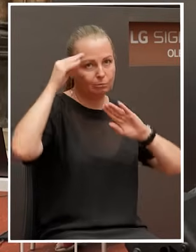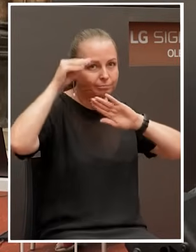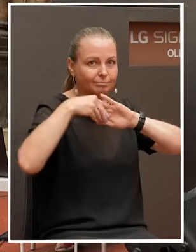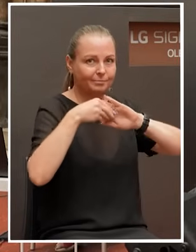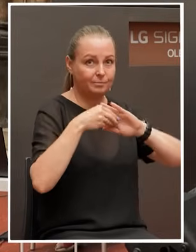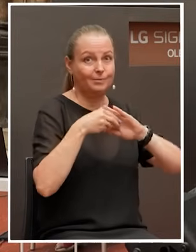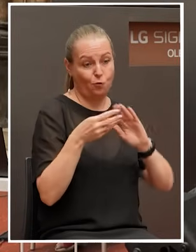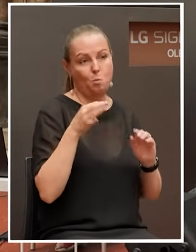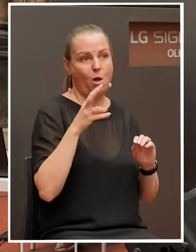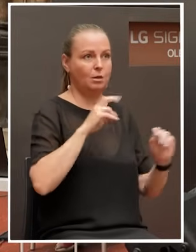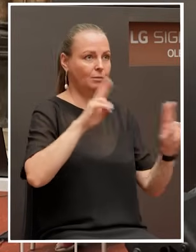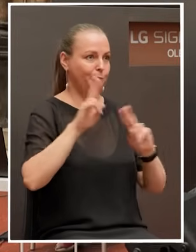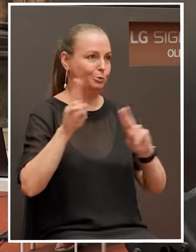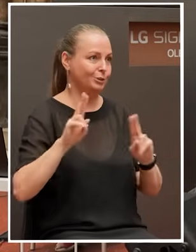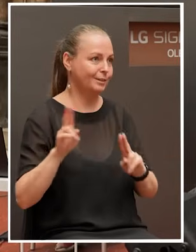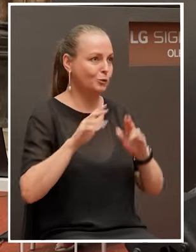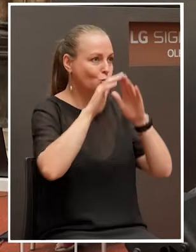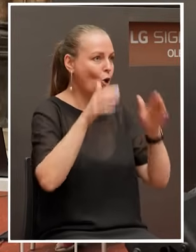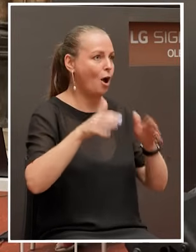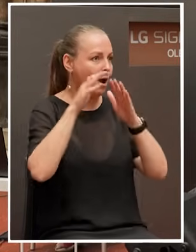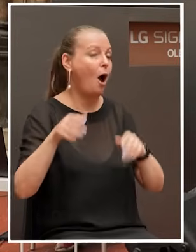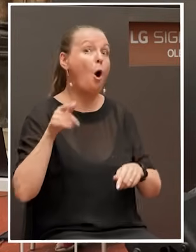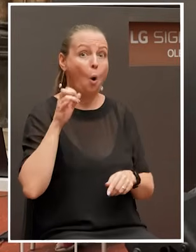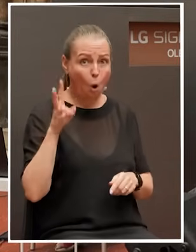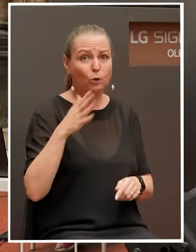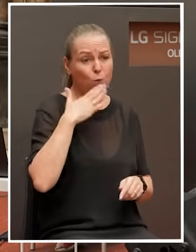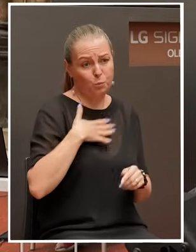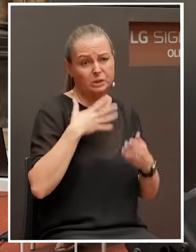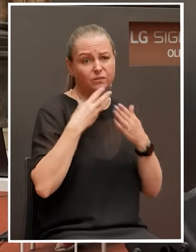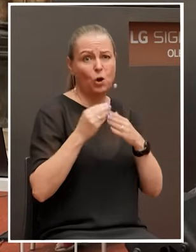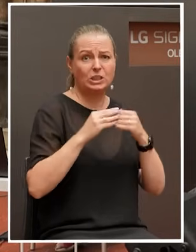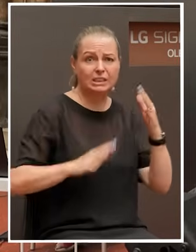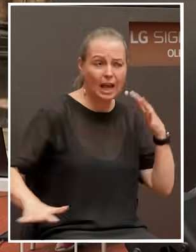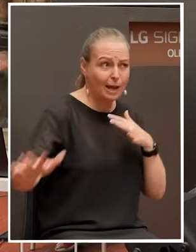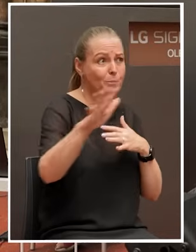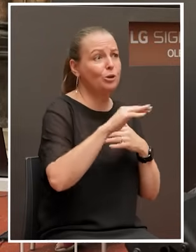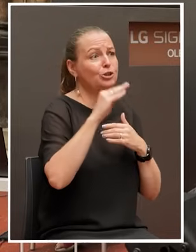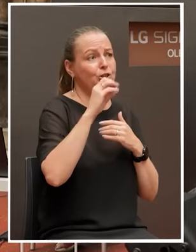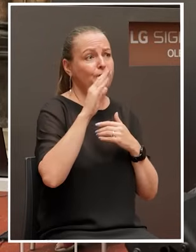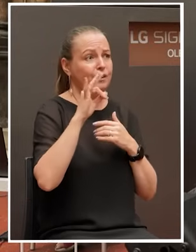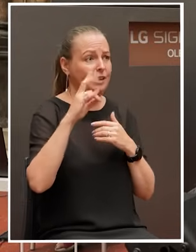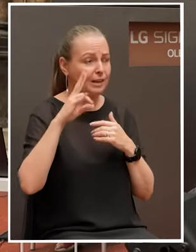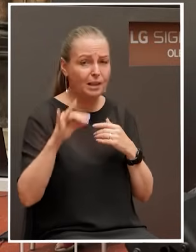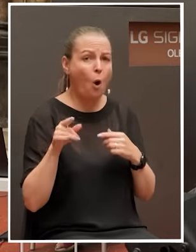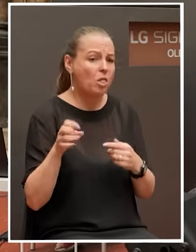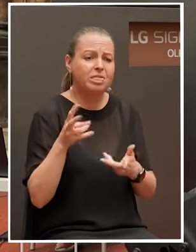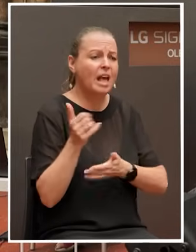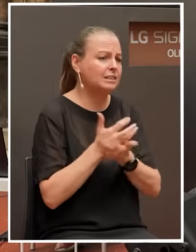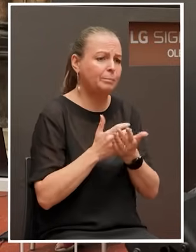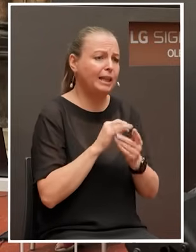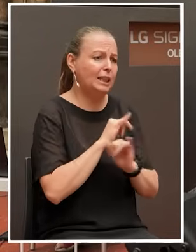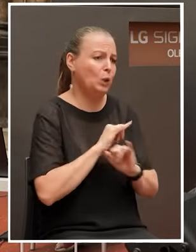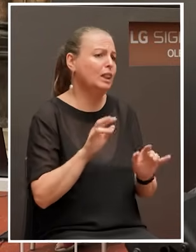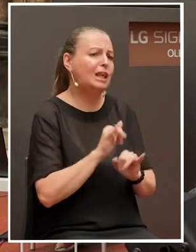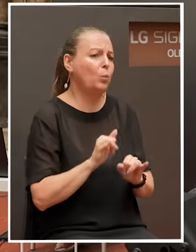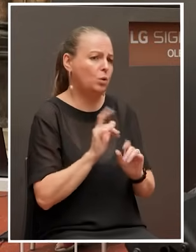дело наш герой, который любит свой край, любит свои жаверни, особо не собирается никуда оттуда отправляться,